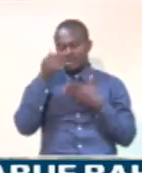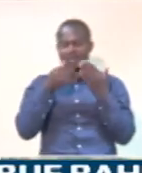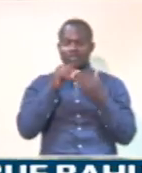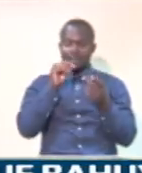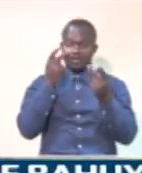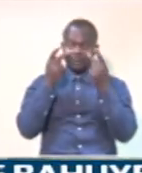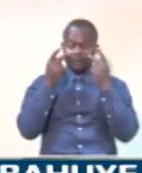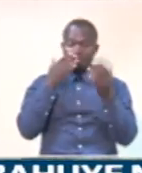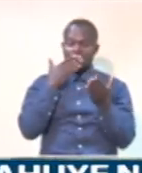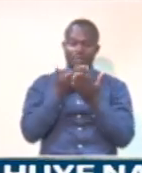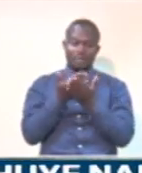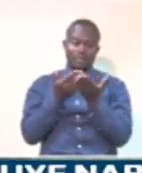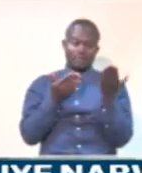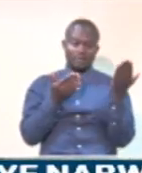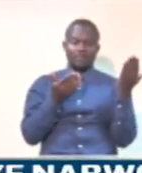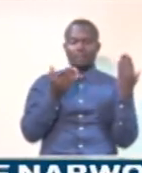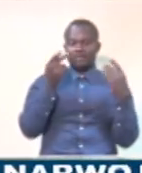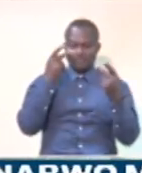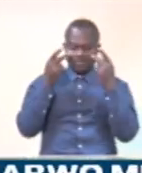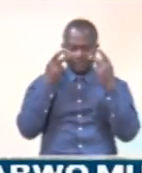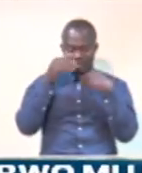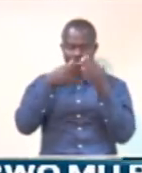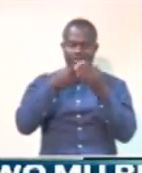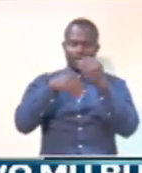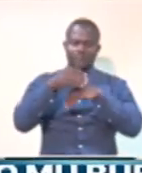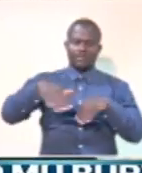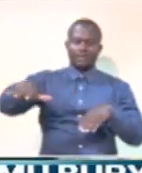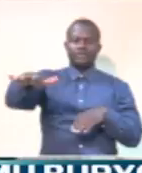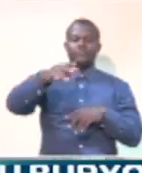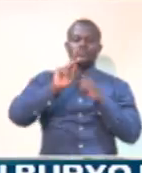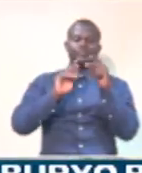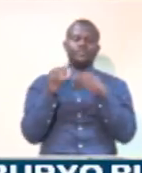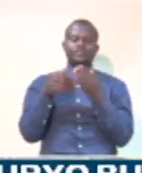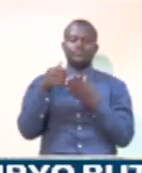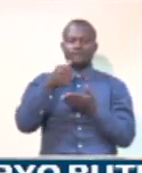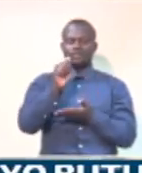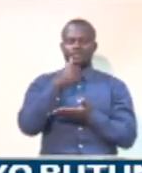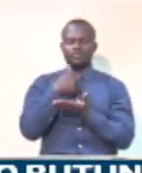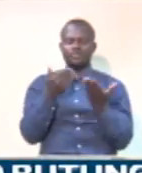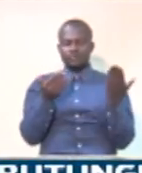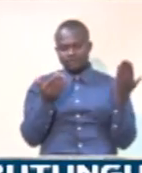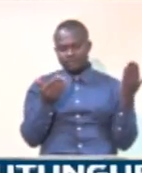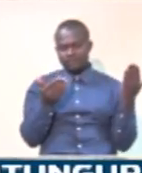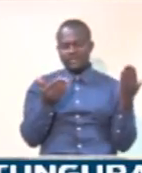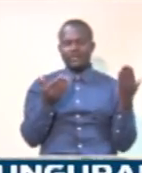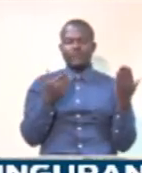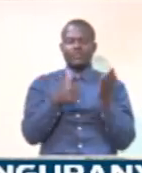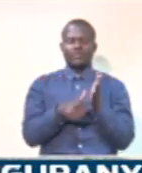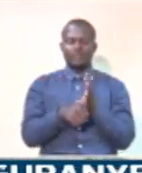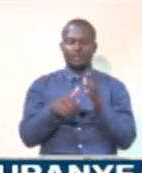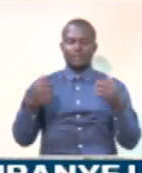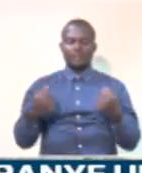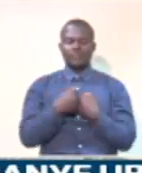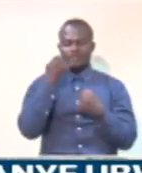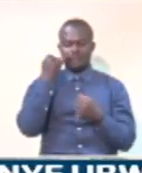maso ngo ireberere umuturage, usanga ku isoko wa muturage niwe uba victim, niwe ugiraho ingaruka zikomeye